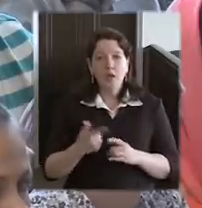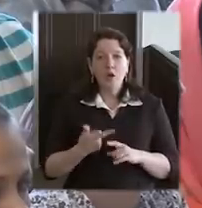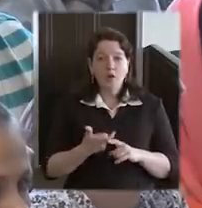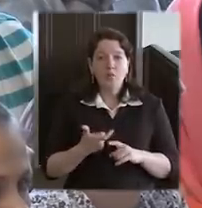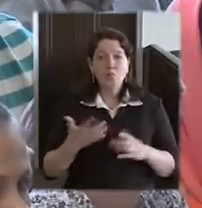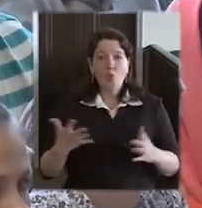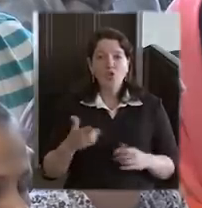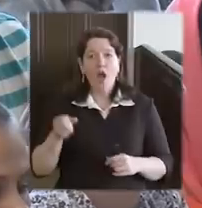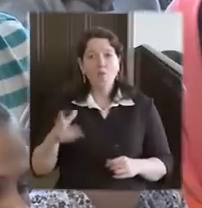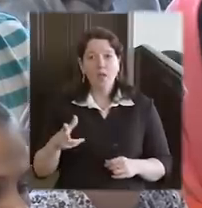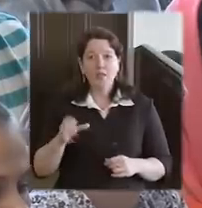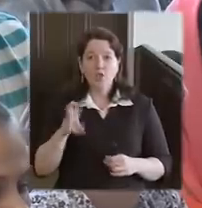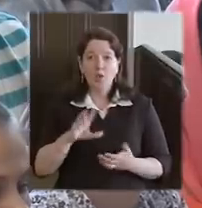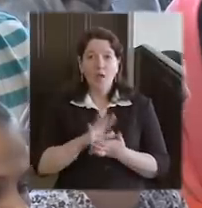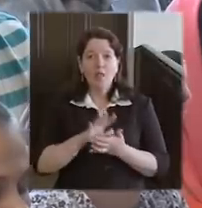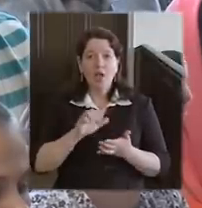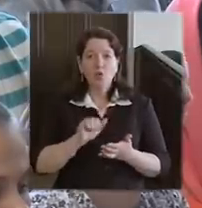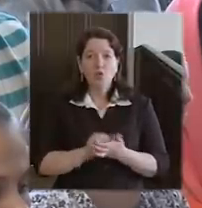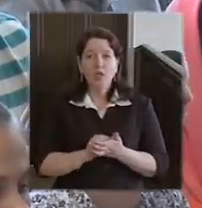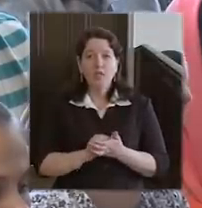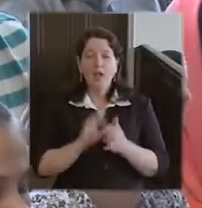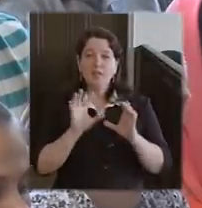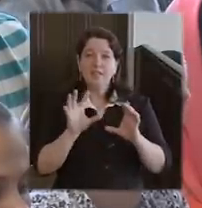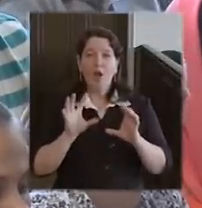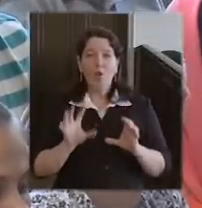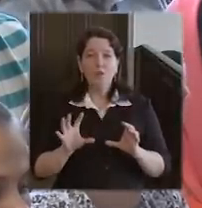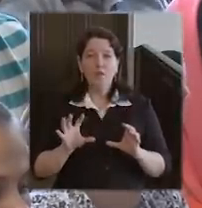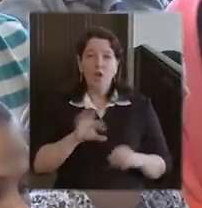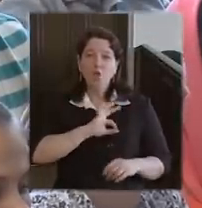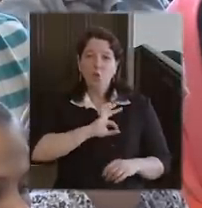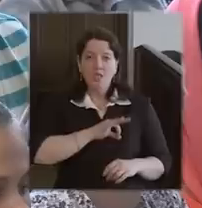более опасно, чем даже нарушение законов как